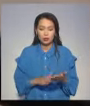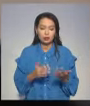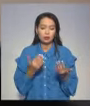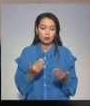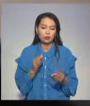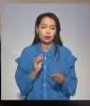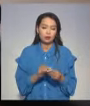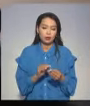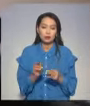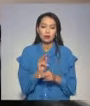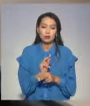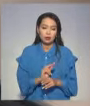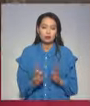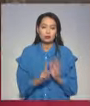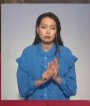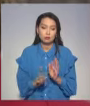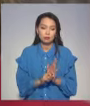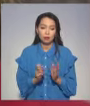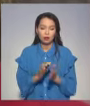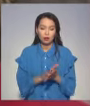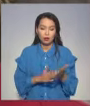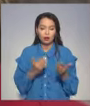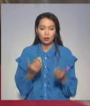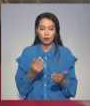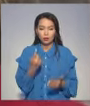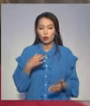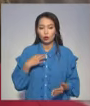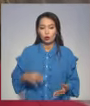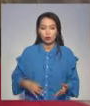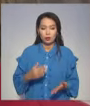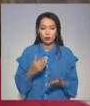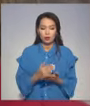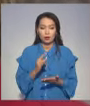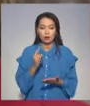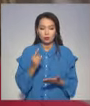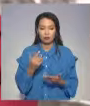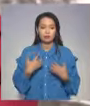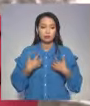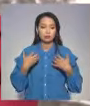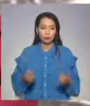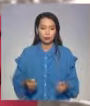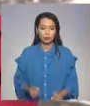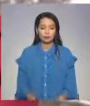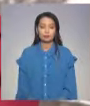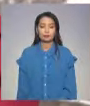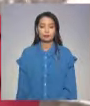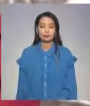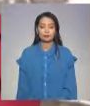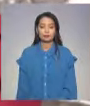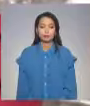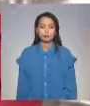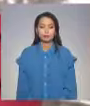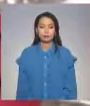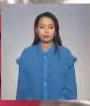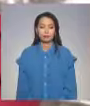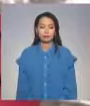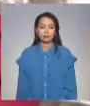тұрақты түрде ем қабылдап келеді. Қазір олардың бір ұлы бар. Бала сап-сау. Күйеуім өтті